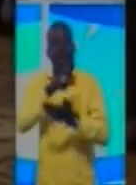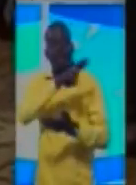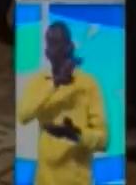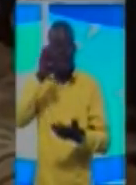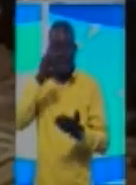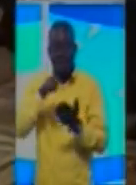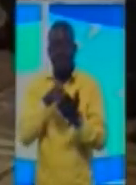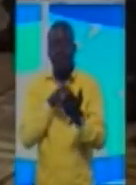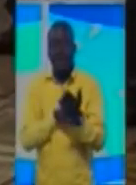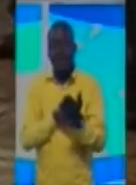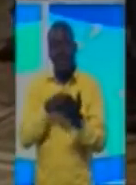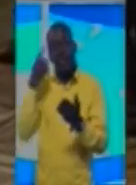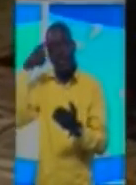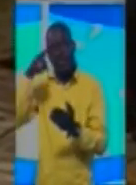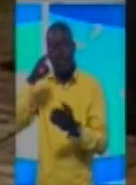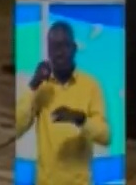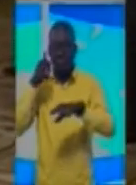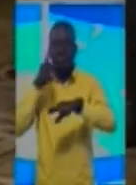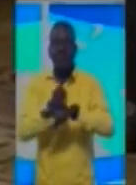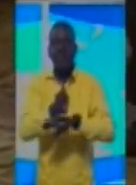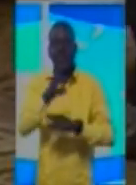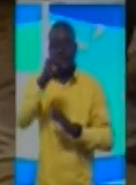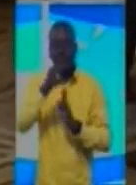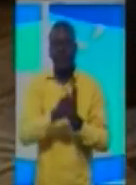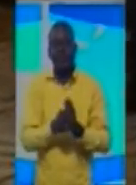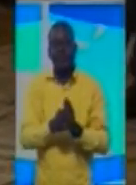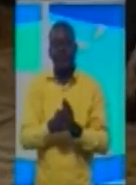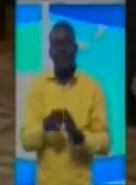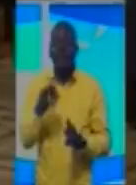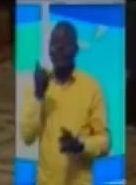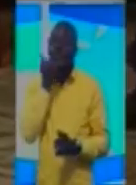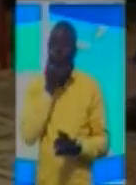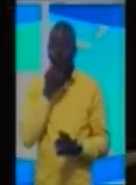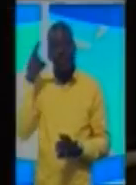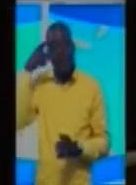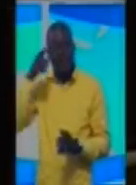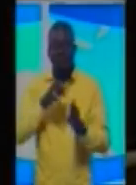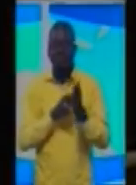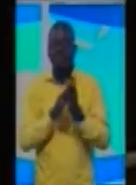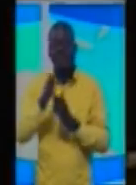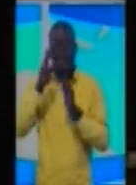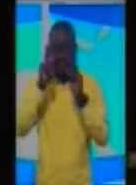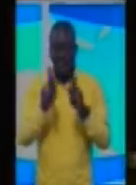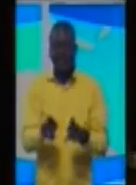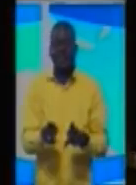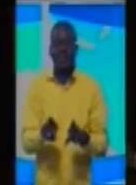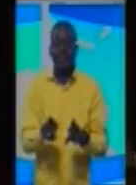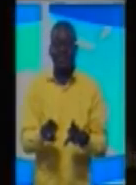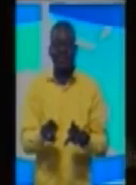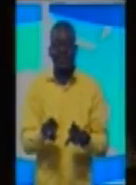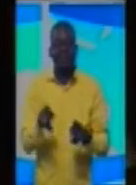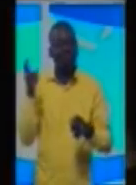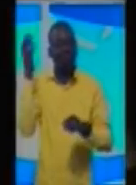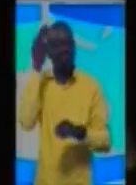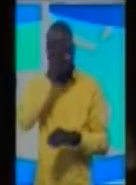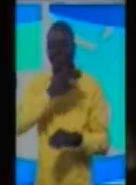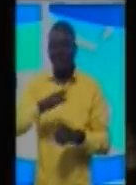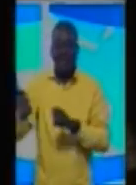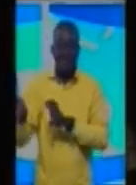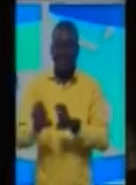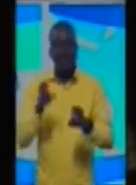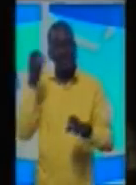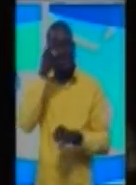pour l'Ukraine. Une accusation démenti par le principal intéressé. Je n'ai jamais fait pression sur